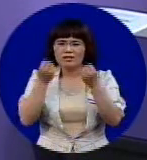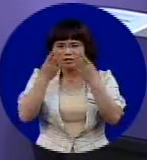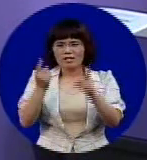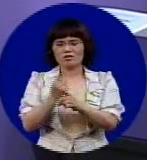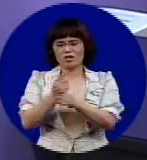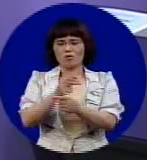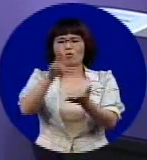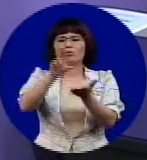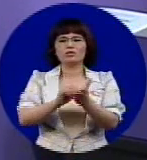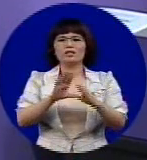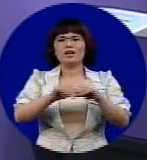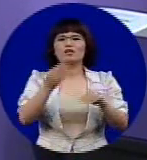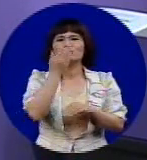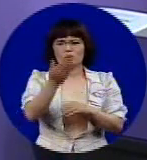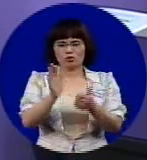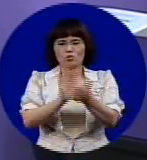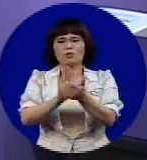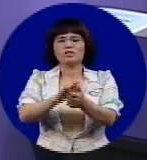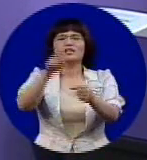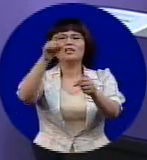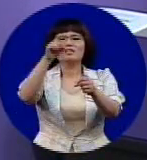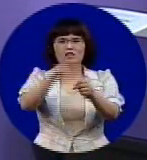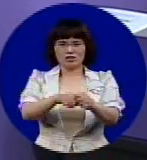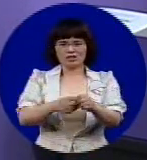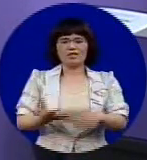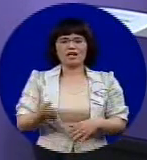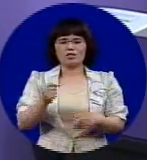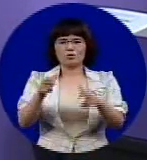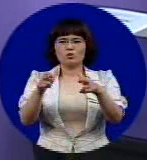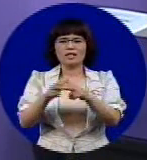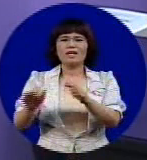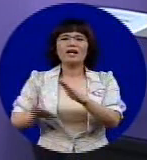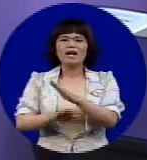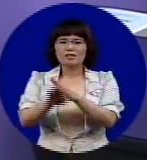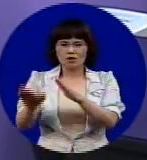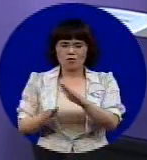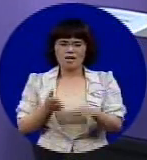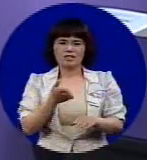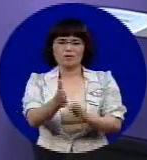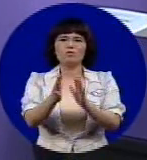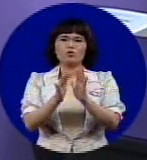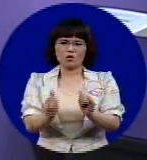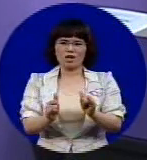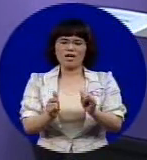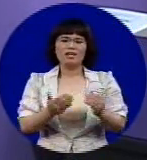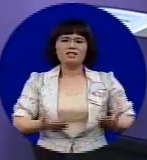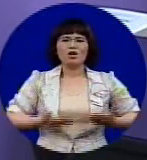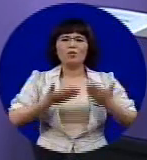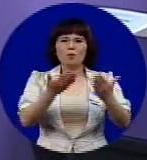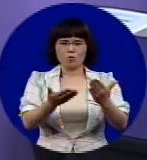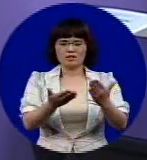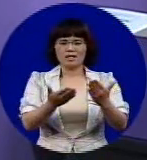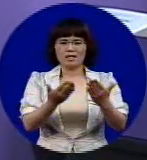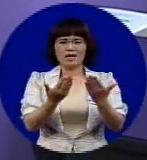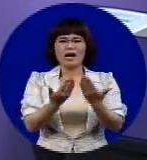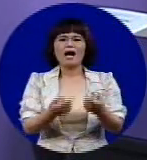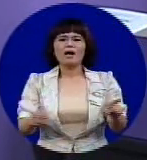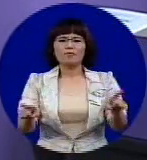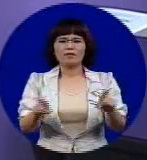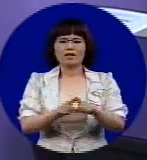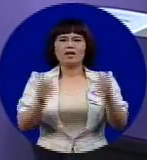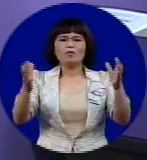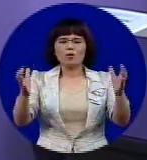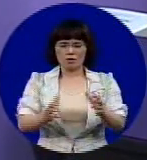개선하고 문제를 해결할 수 있도록 돕자라는 취지에서 장애 가정과 전문가 그리고 자원봉사자들이